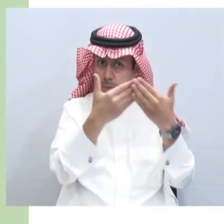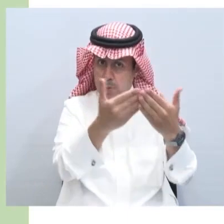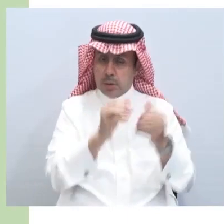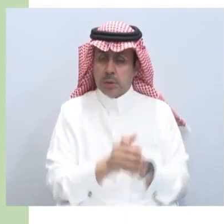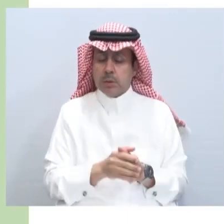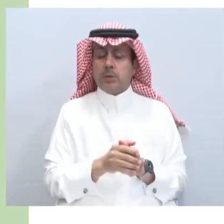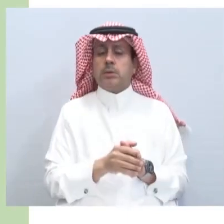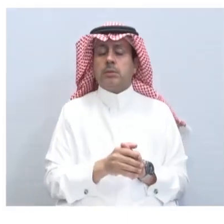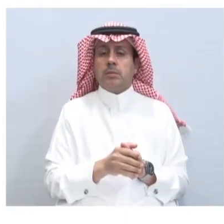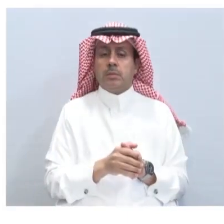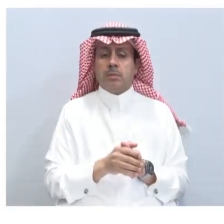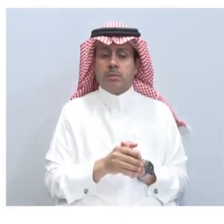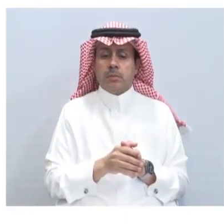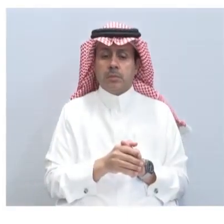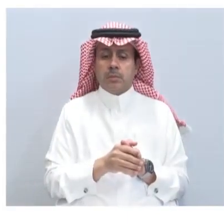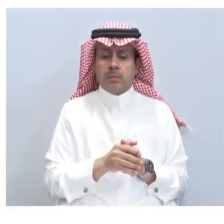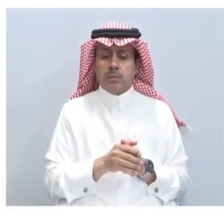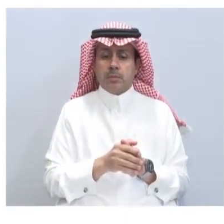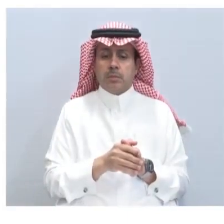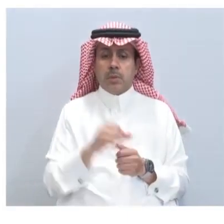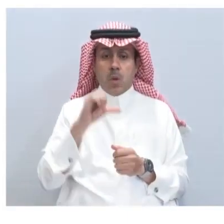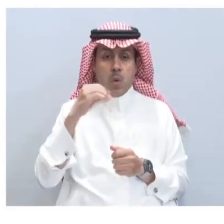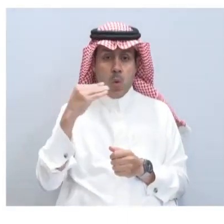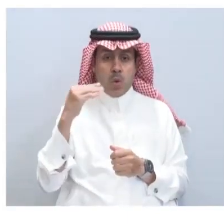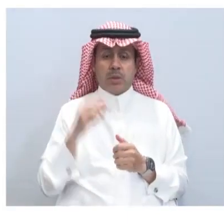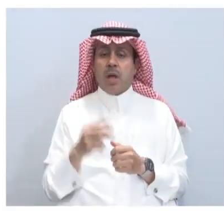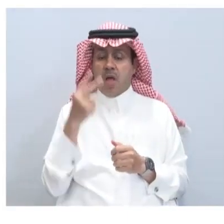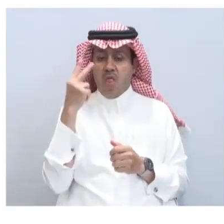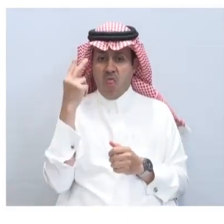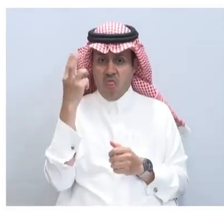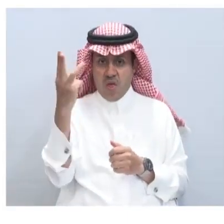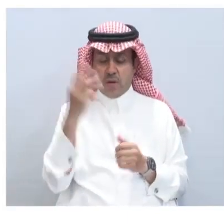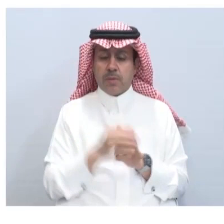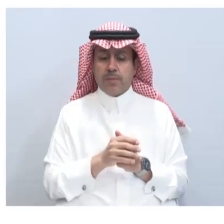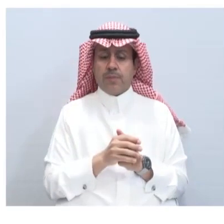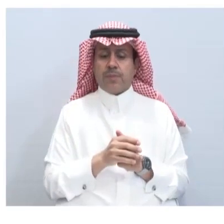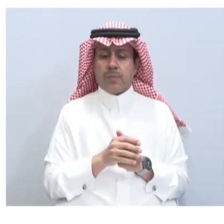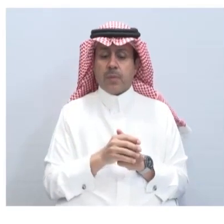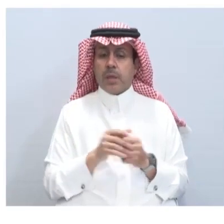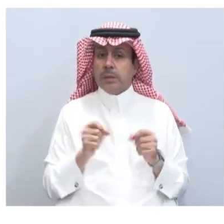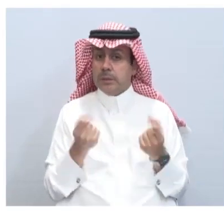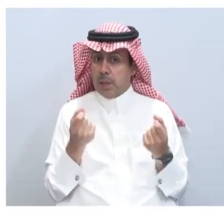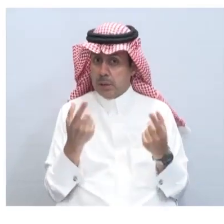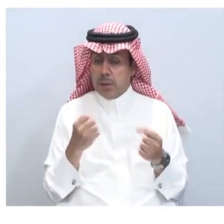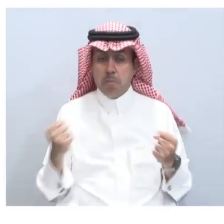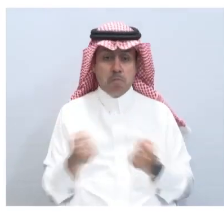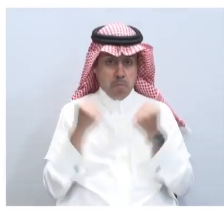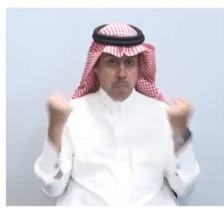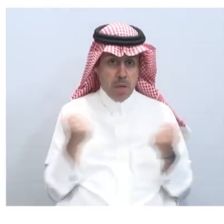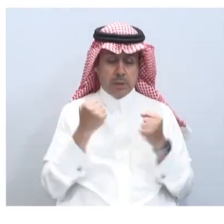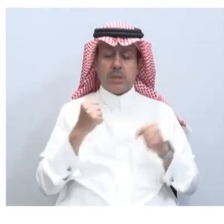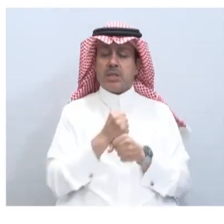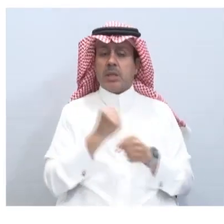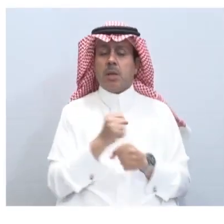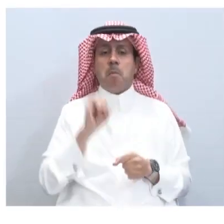وتقديم خدمات جديده اذا نكمل الوحده الثالثه التي تتحدث عن الانترنت ومهارات استخدام